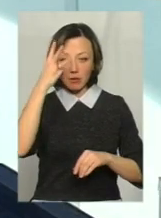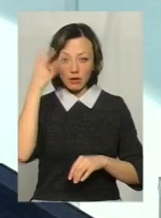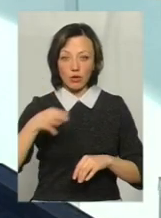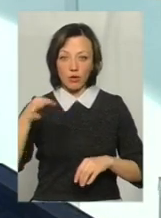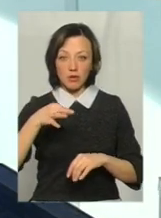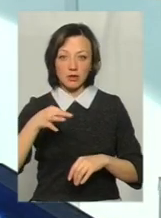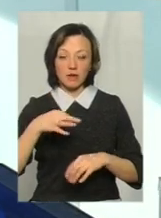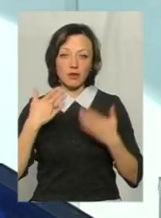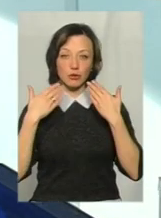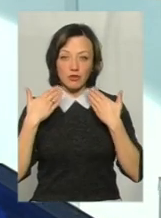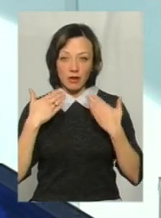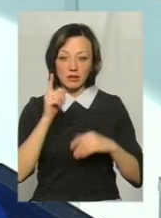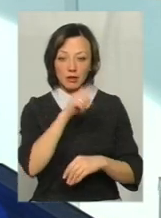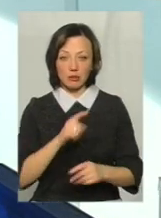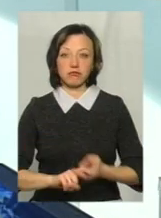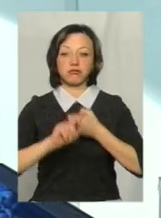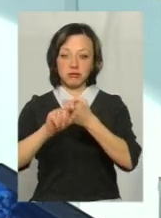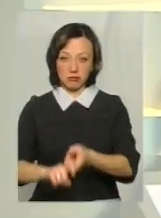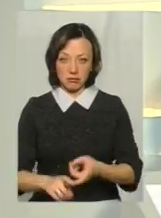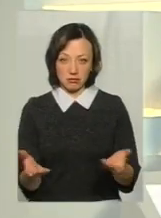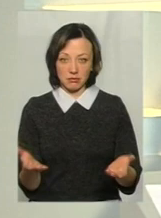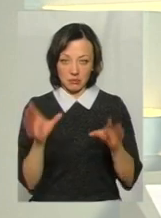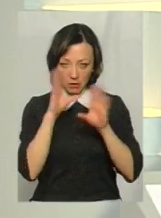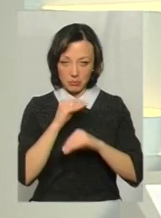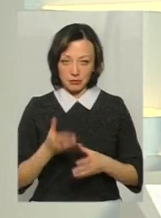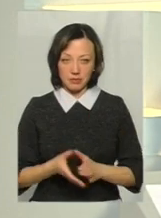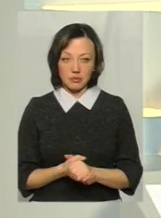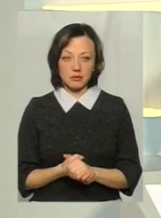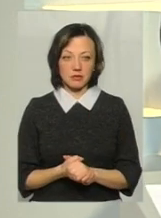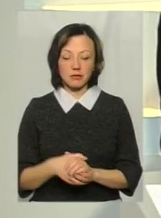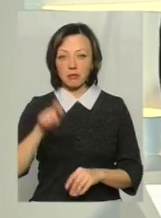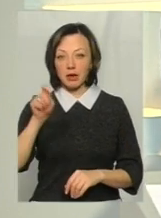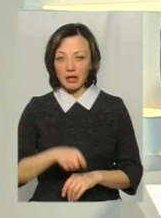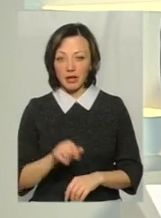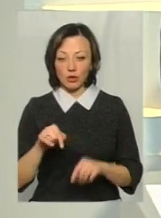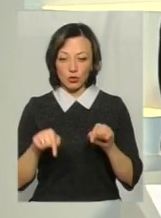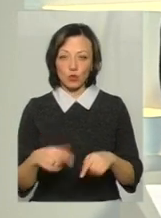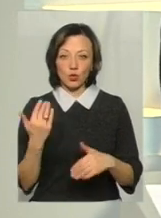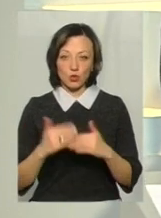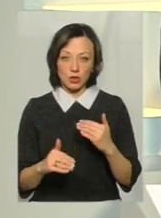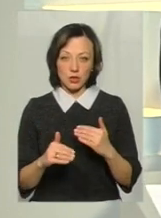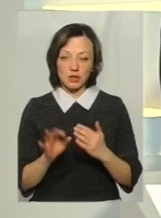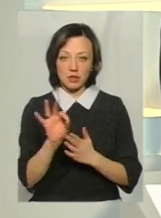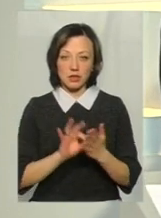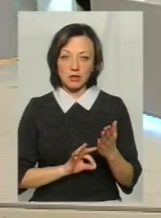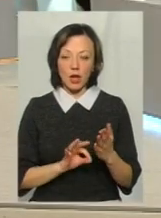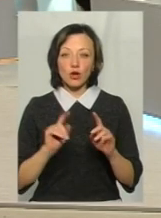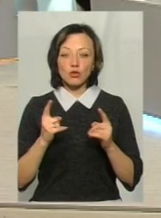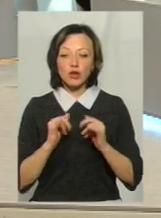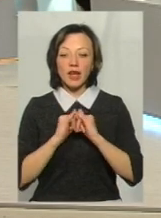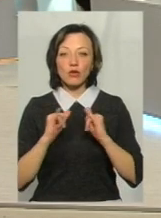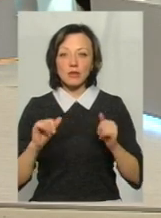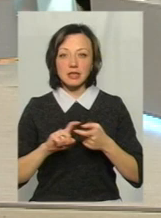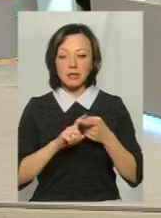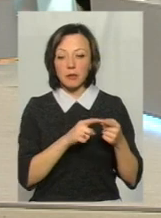області відпочивати, і там так само можна заразитися, так. Приїхати, і отут же... І тут же, тому що інкубаційний період